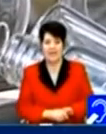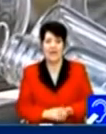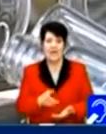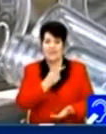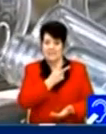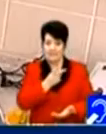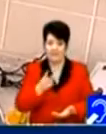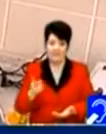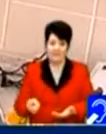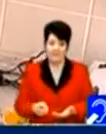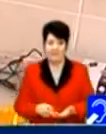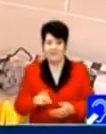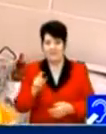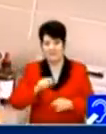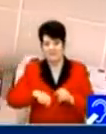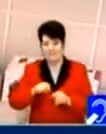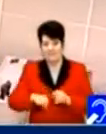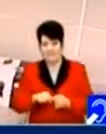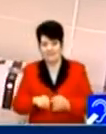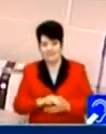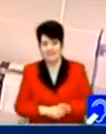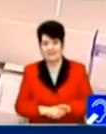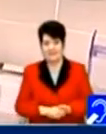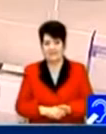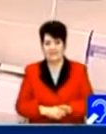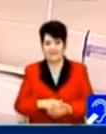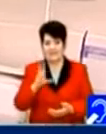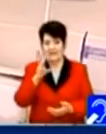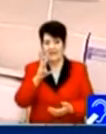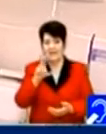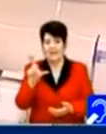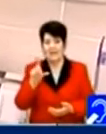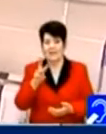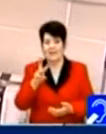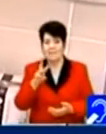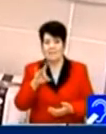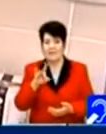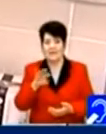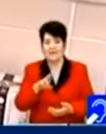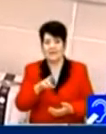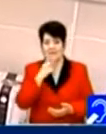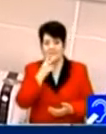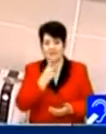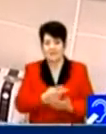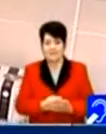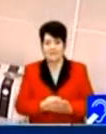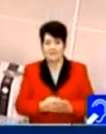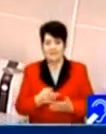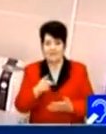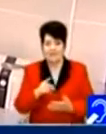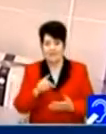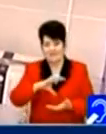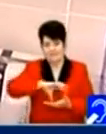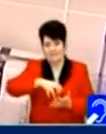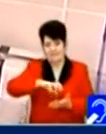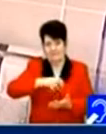se vede că ei vor analiza aciditatea lămâiei. Vedeți, toate chestiile astea sunt așa, parcă de casă puțin, da?